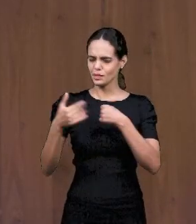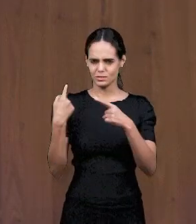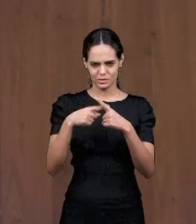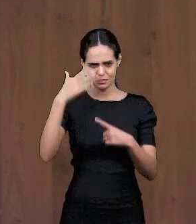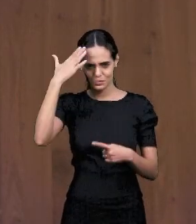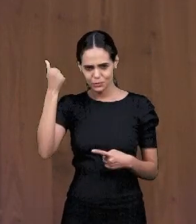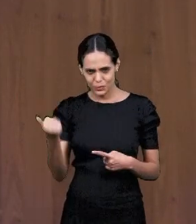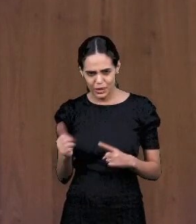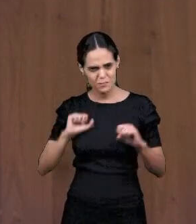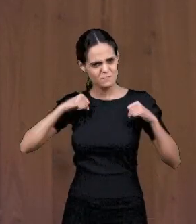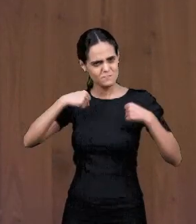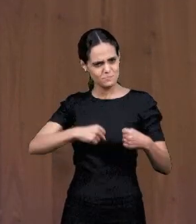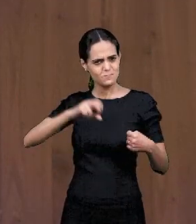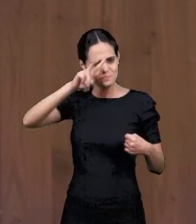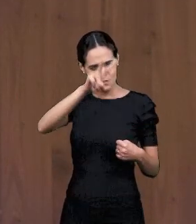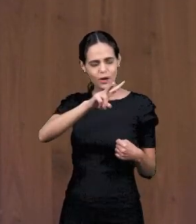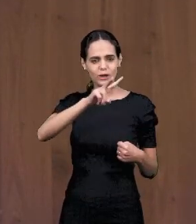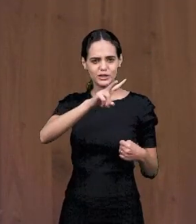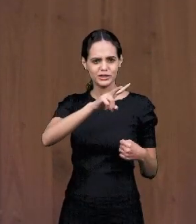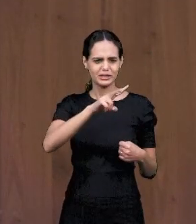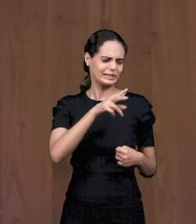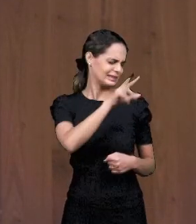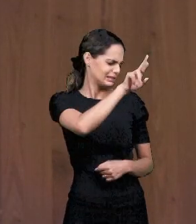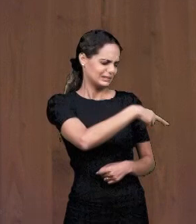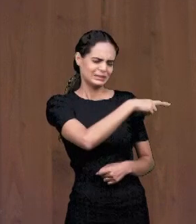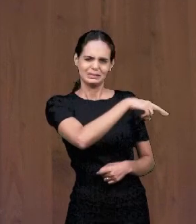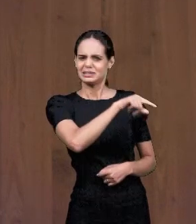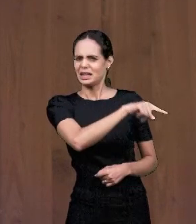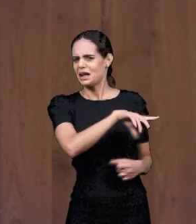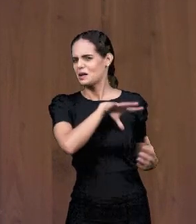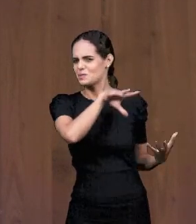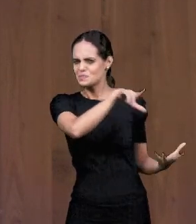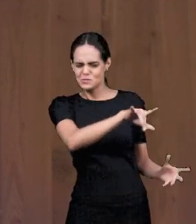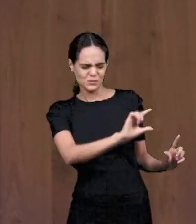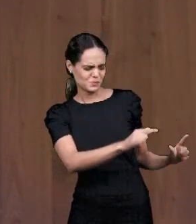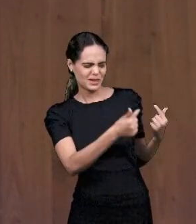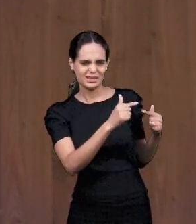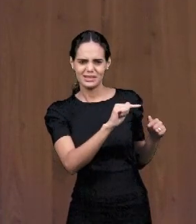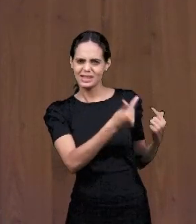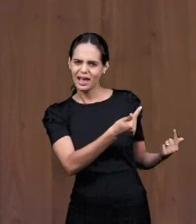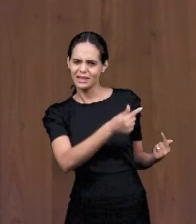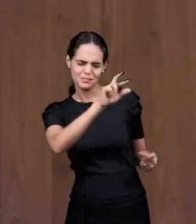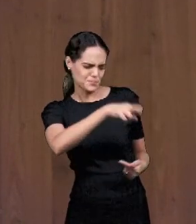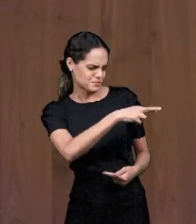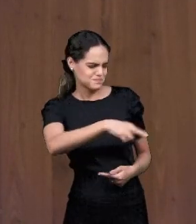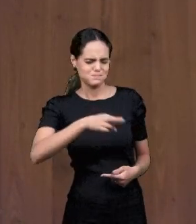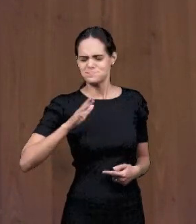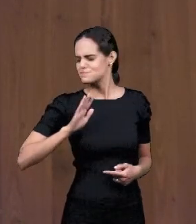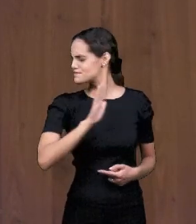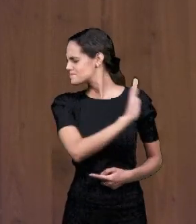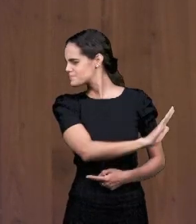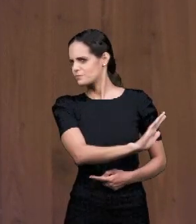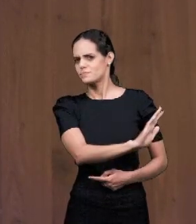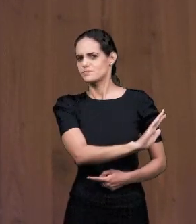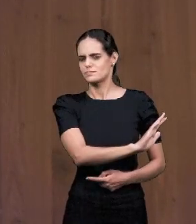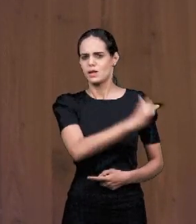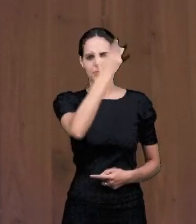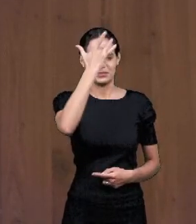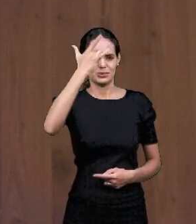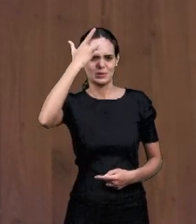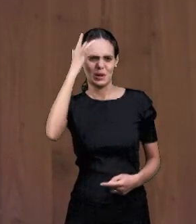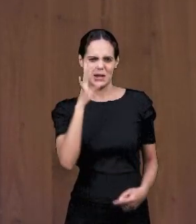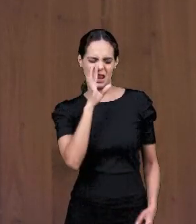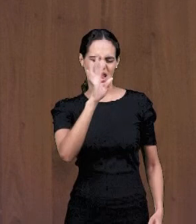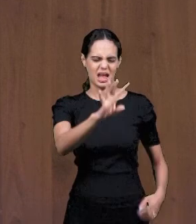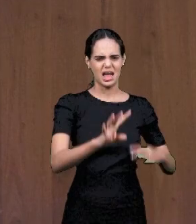pourquoi? Fortification pour résister à ceux qui nous persécutent, résister à ceux